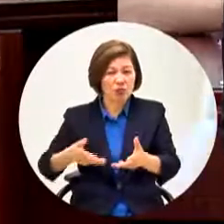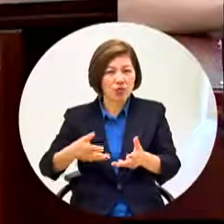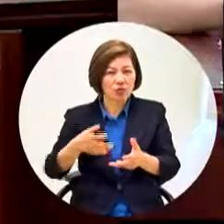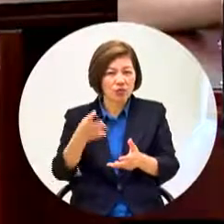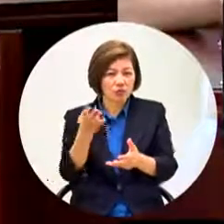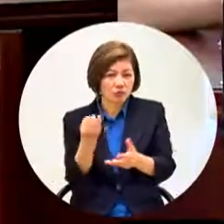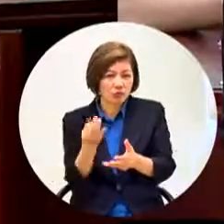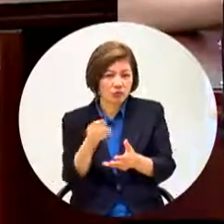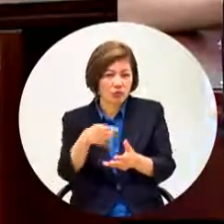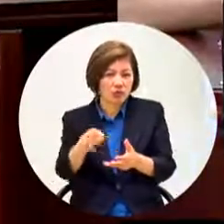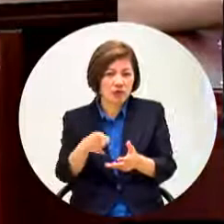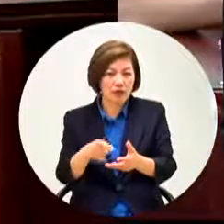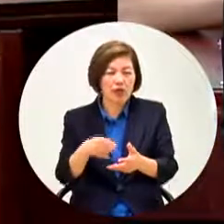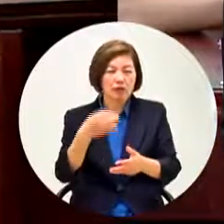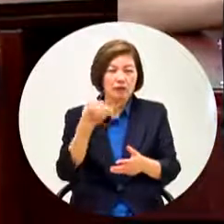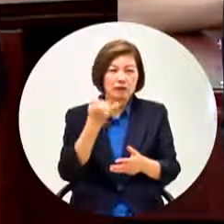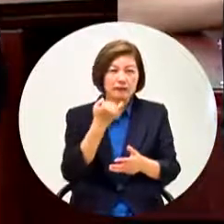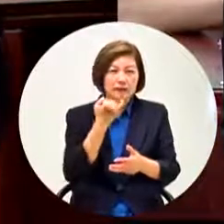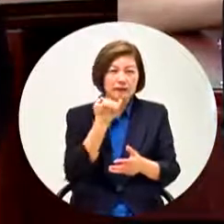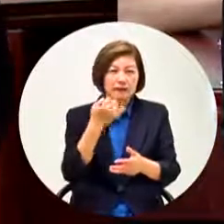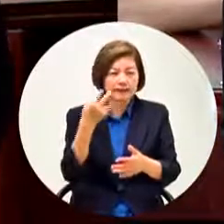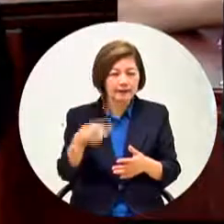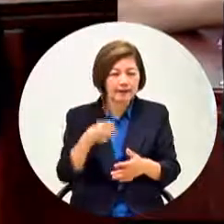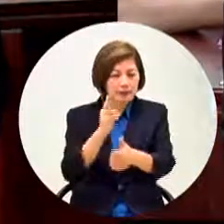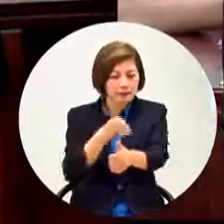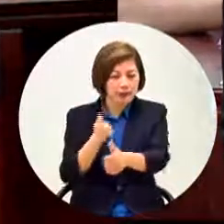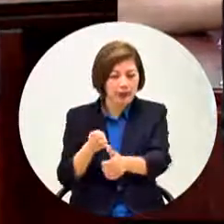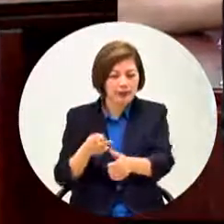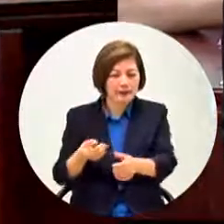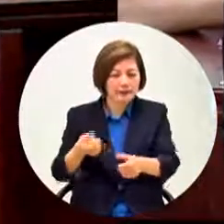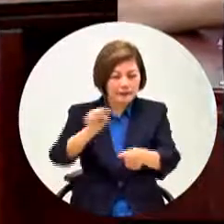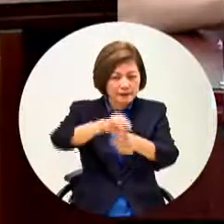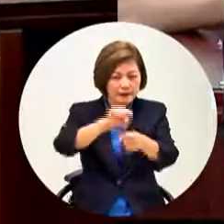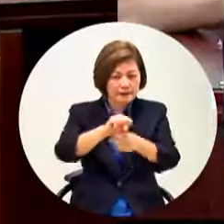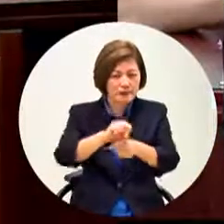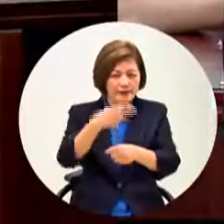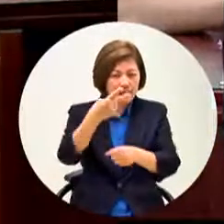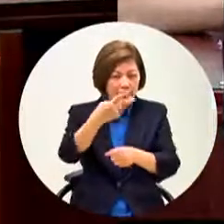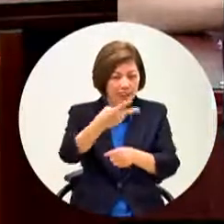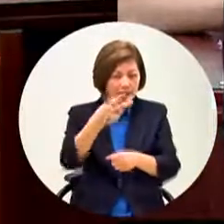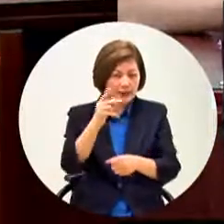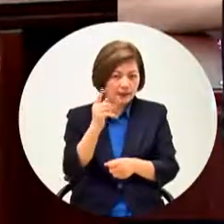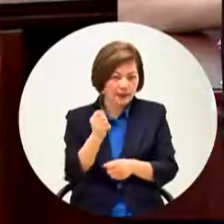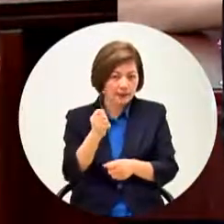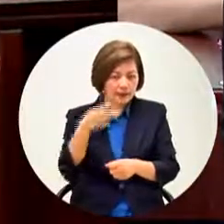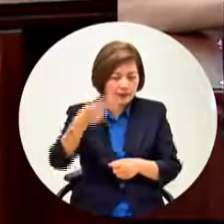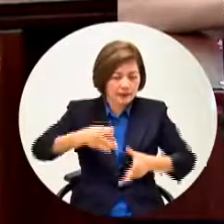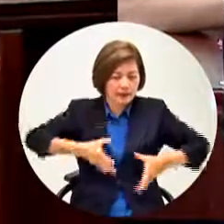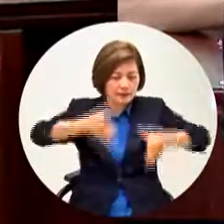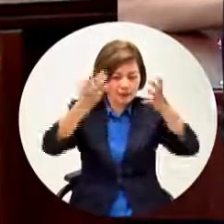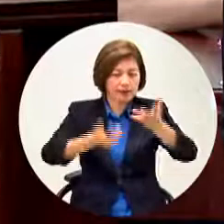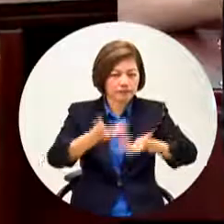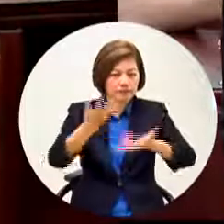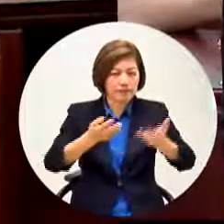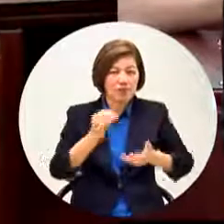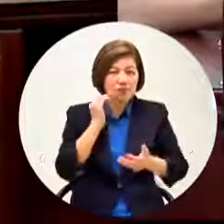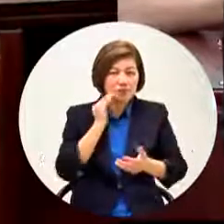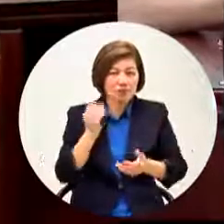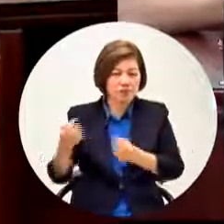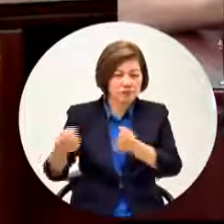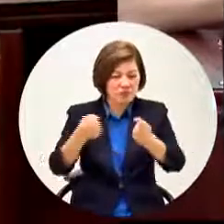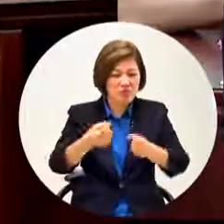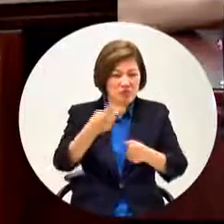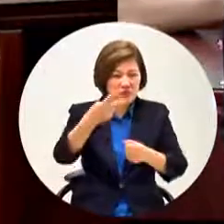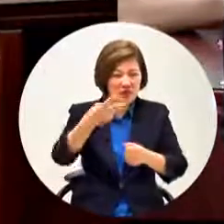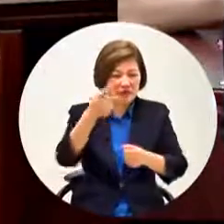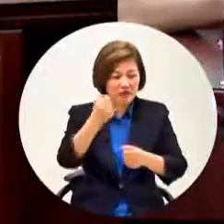嘛？啊，你是咪要求会当提升到两栋，按卡来甲烧，吼，啊，若无两栋的，无就卖啊嘛。 是是。